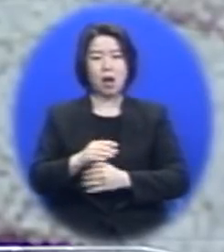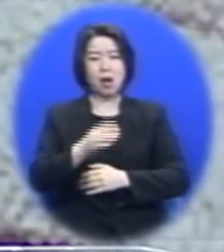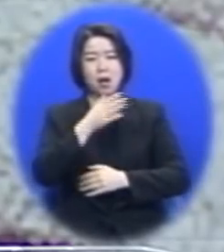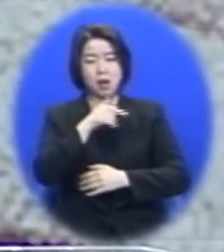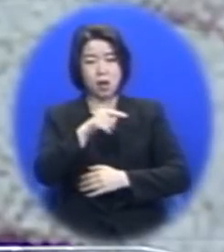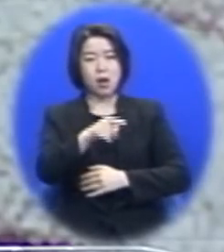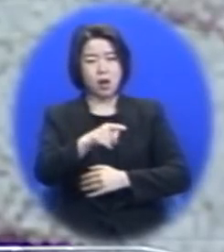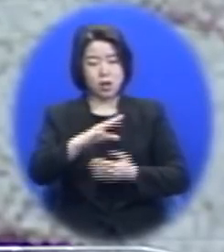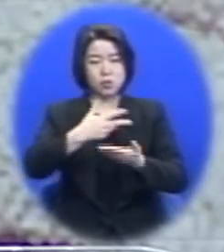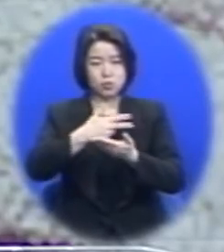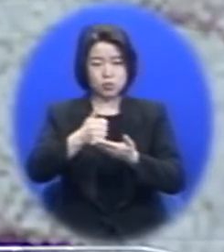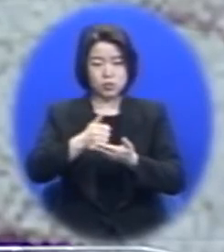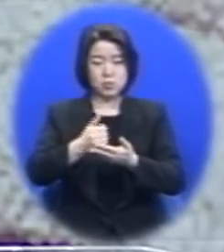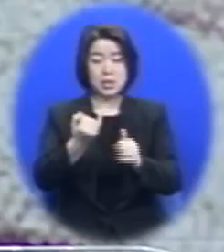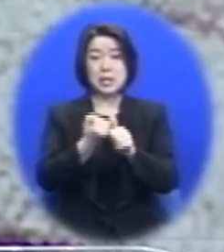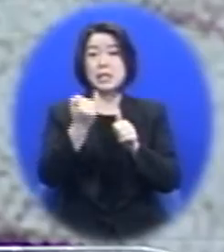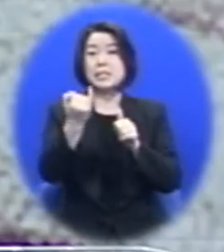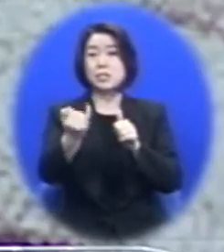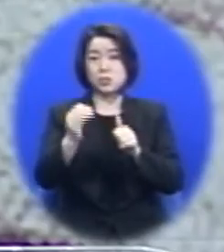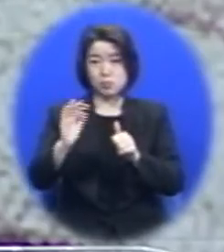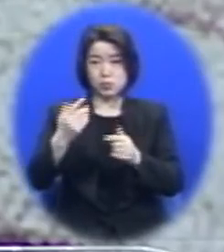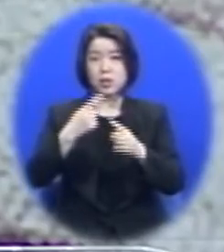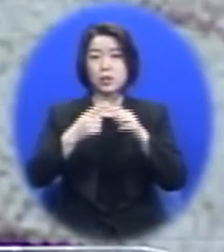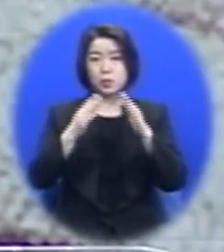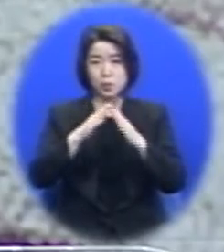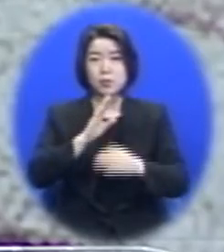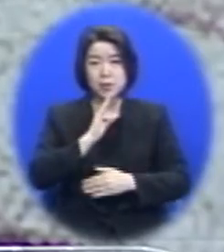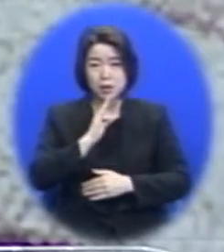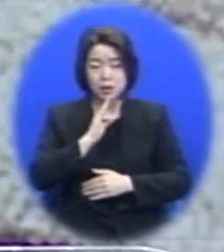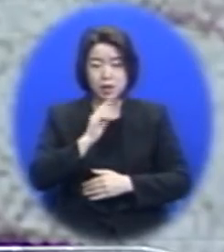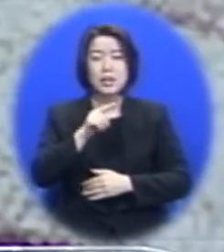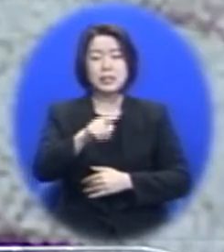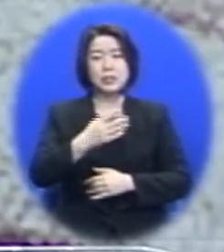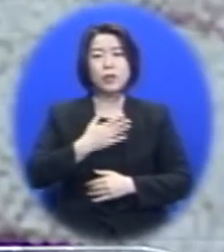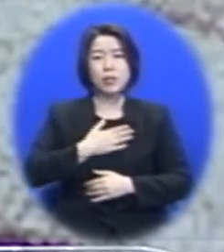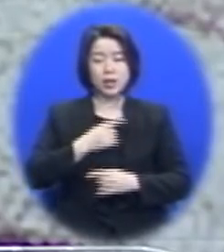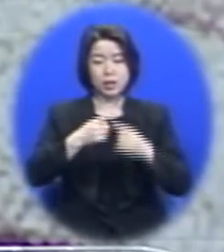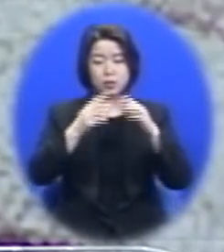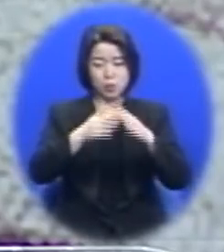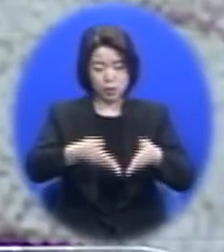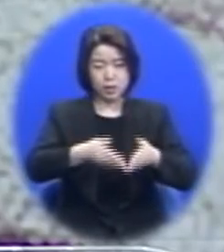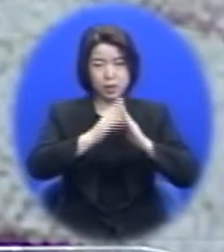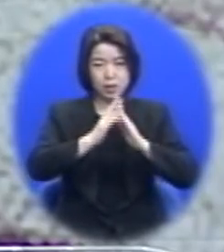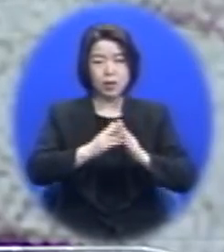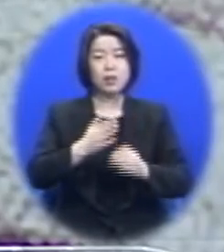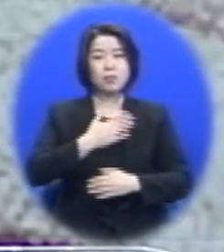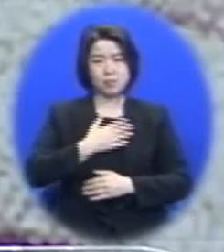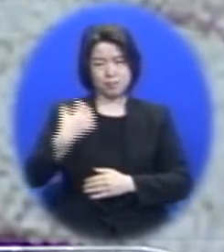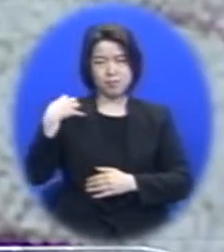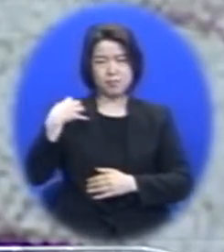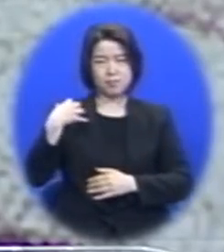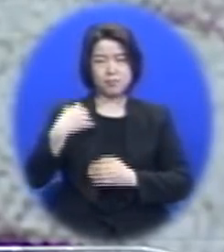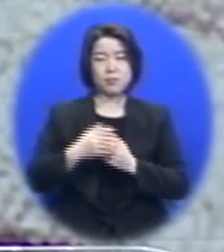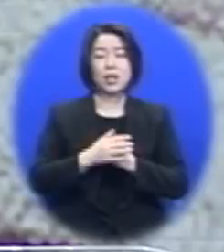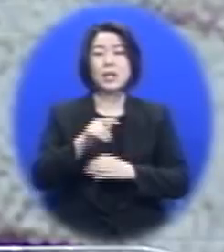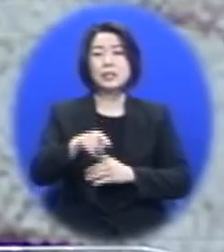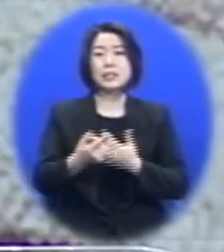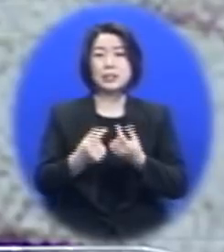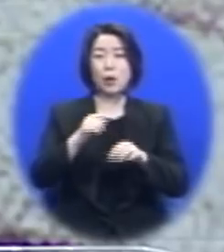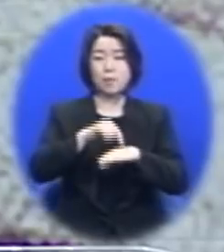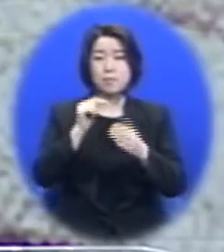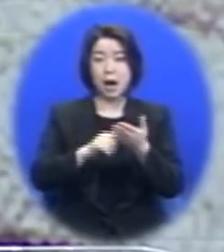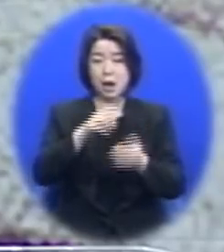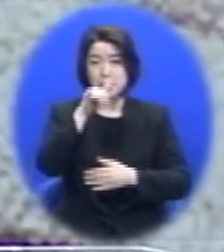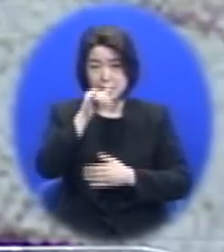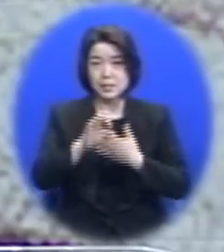주님의 신부 된 교회 블라 그런 교회를 내가 세워야 g 그런 마음이 신 분들